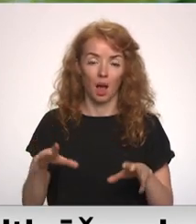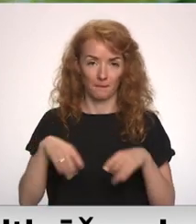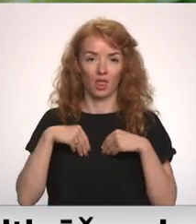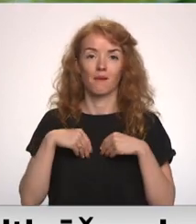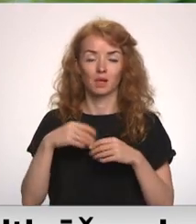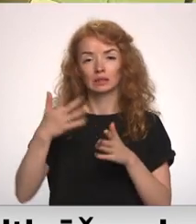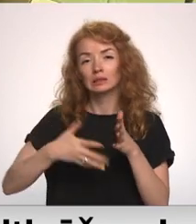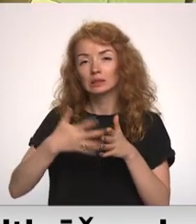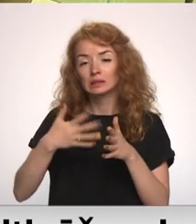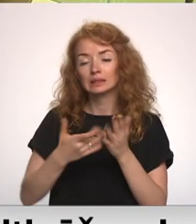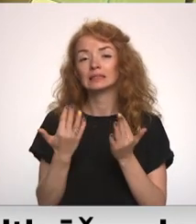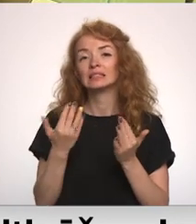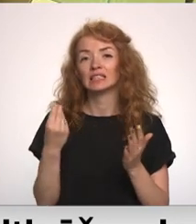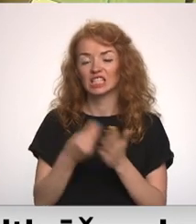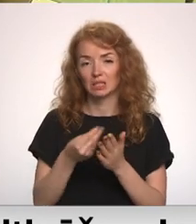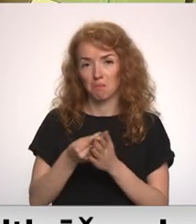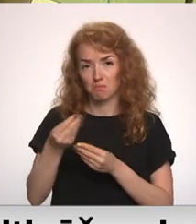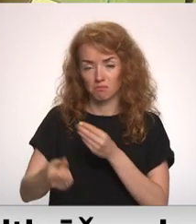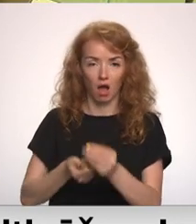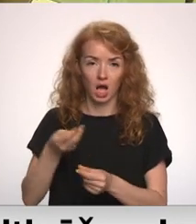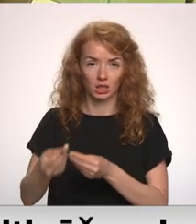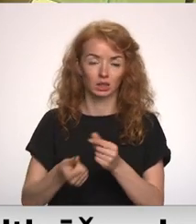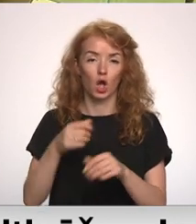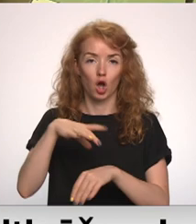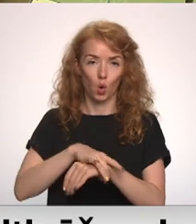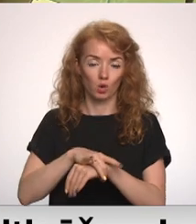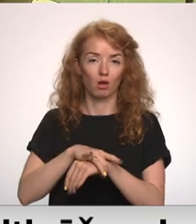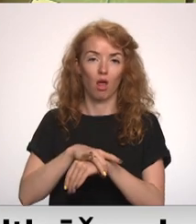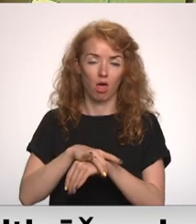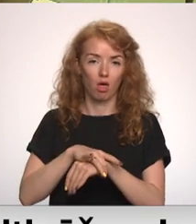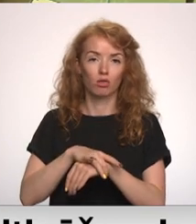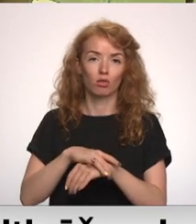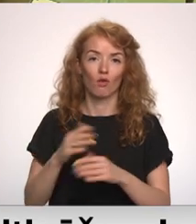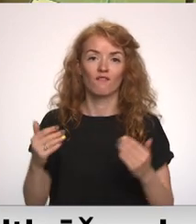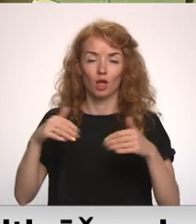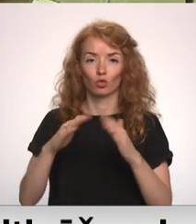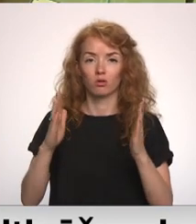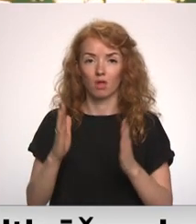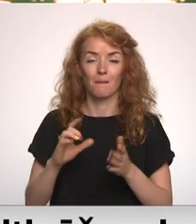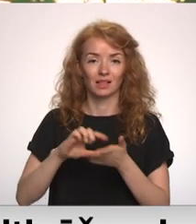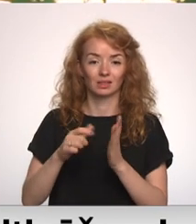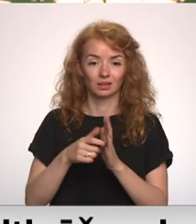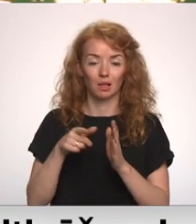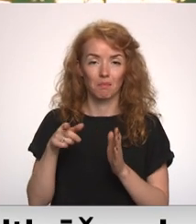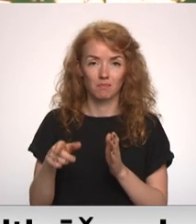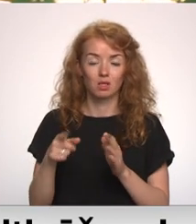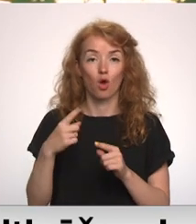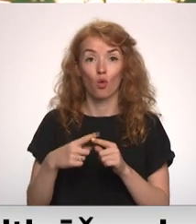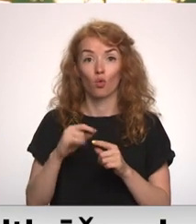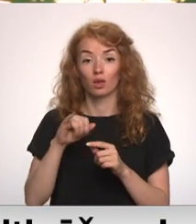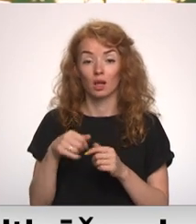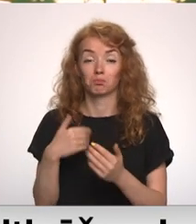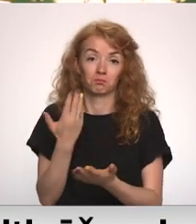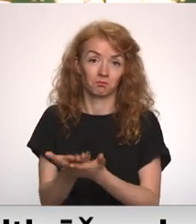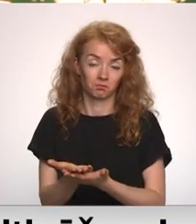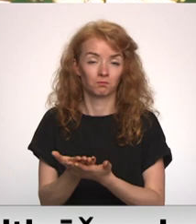savus apriekinus, cik jums izmaksas konkrēto visu nomā ustabeņa. Un jums tiks